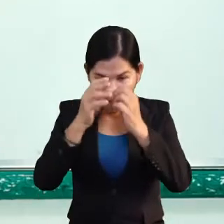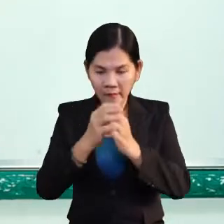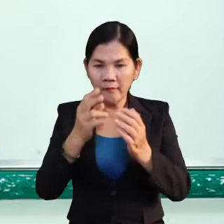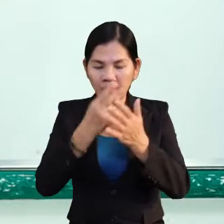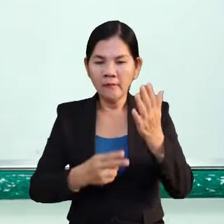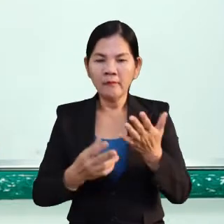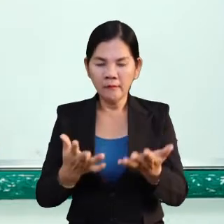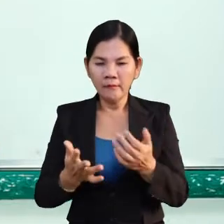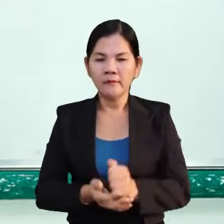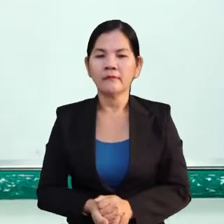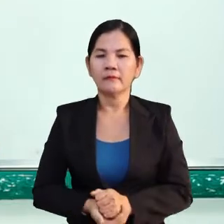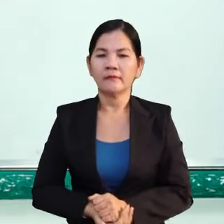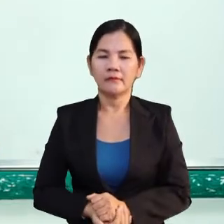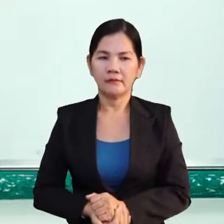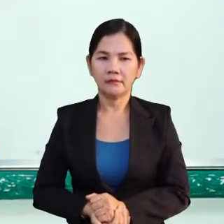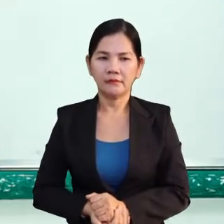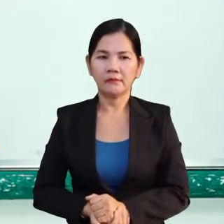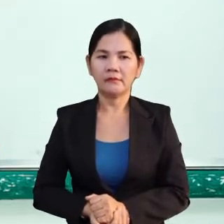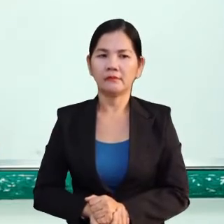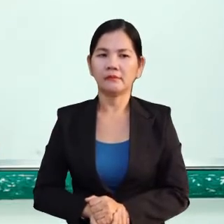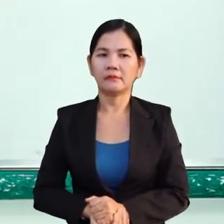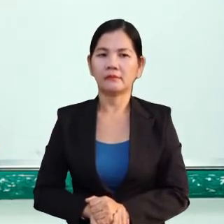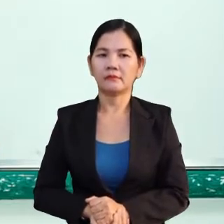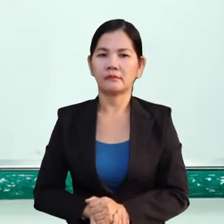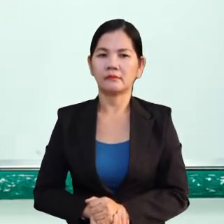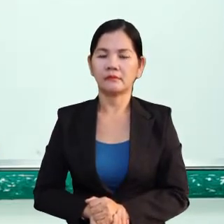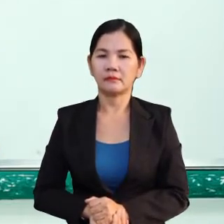ខ្លះទៀត